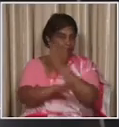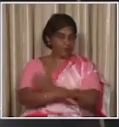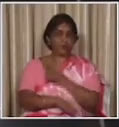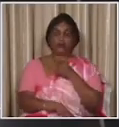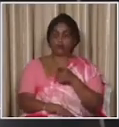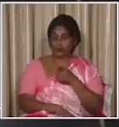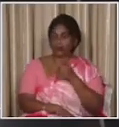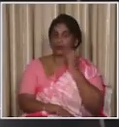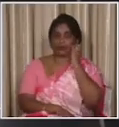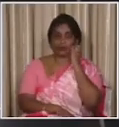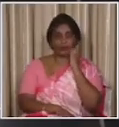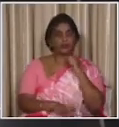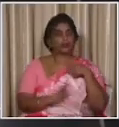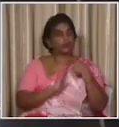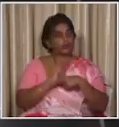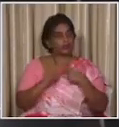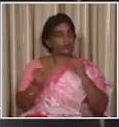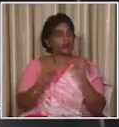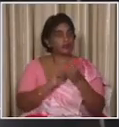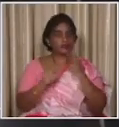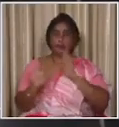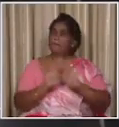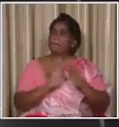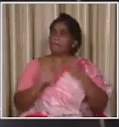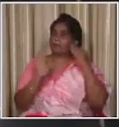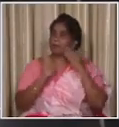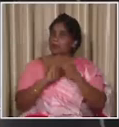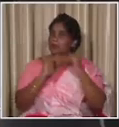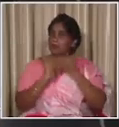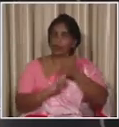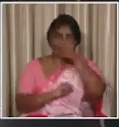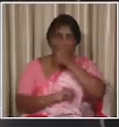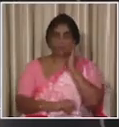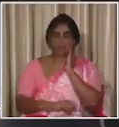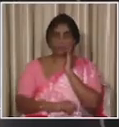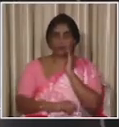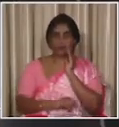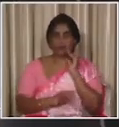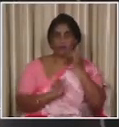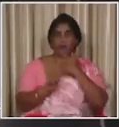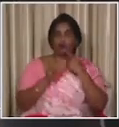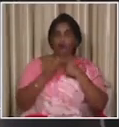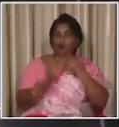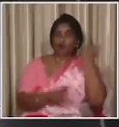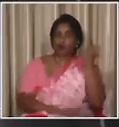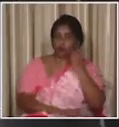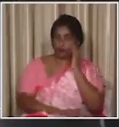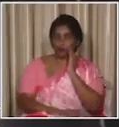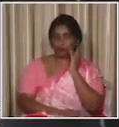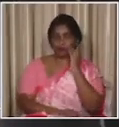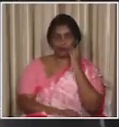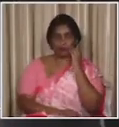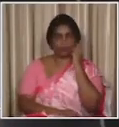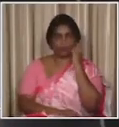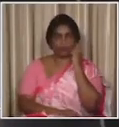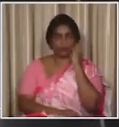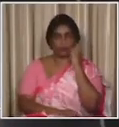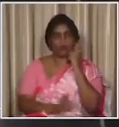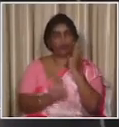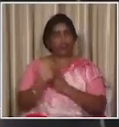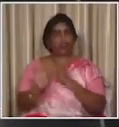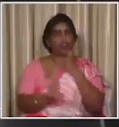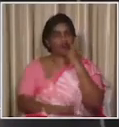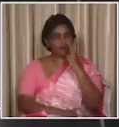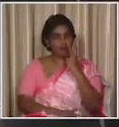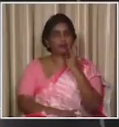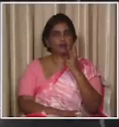රොෂාන් රණසිංහ හිටපු ඇමතිවරයා මේ රටේ මේ ක්‍රිකට් පරිපාලනය කරන දූෂණයට යම් උත්තරයක් හොයන්න. එතුමා අවුරුදු